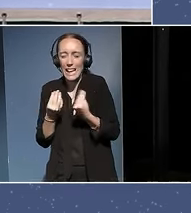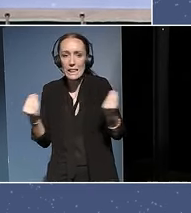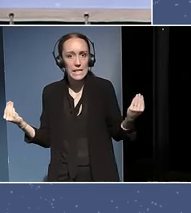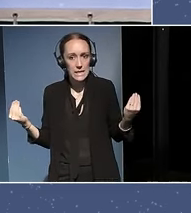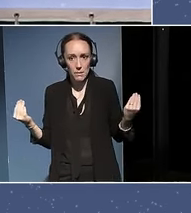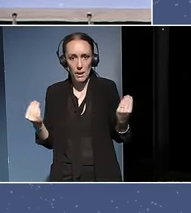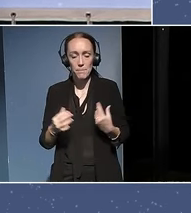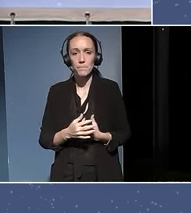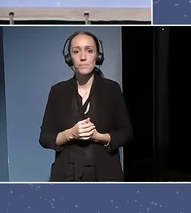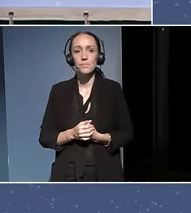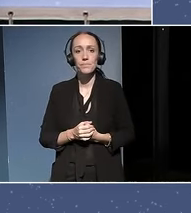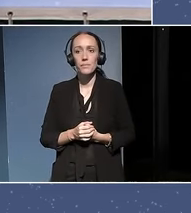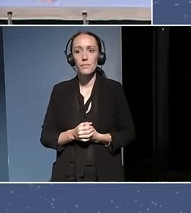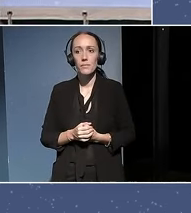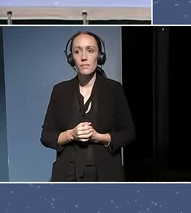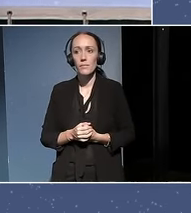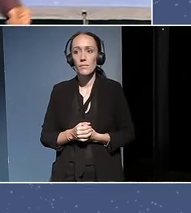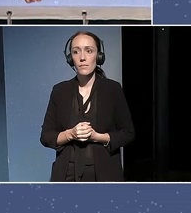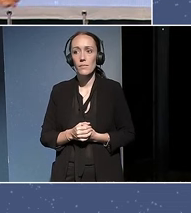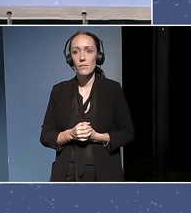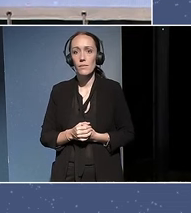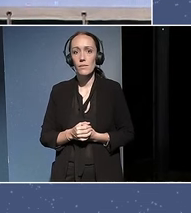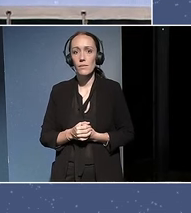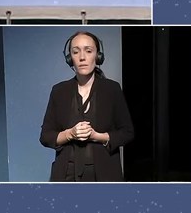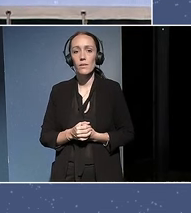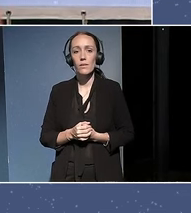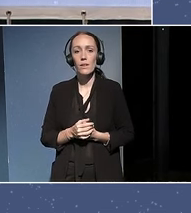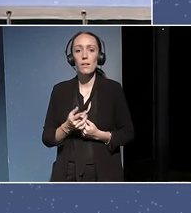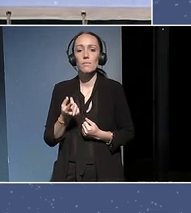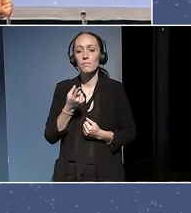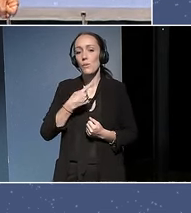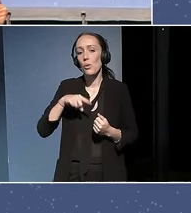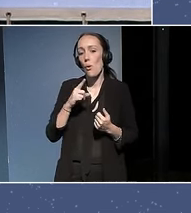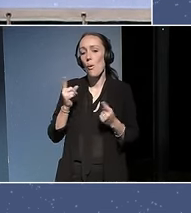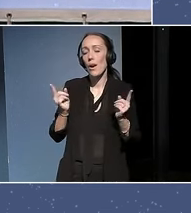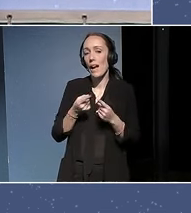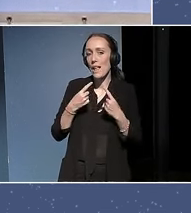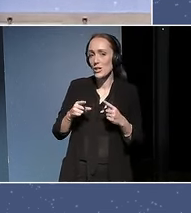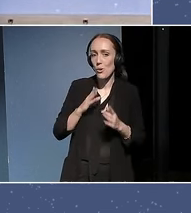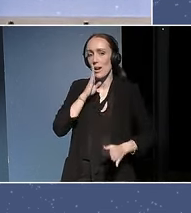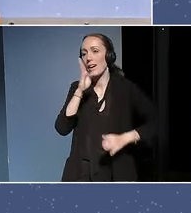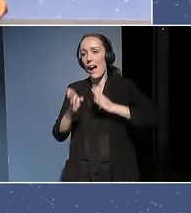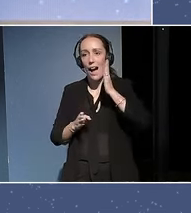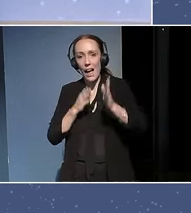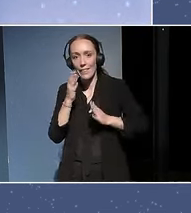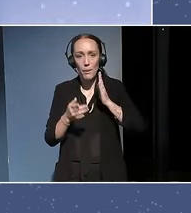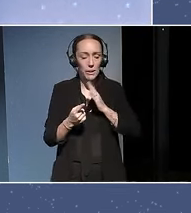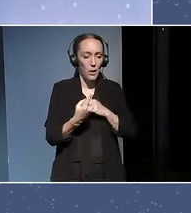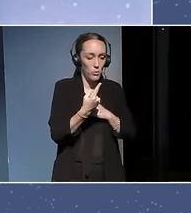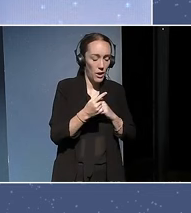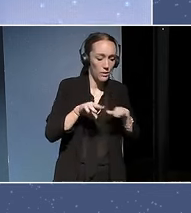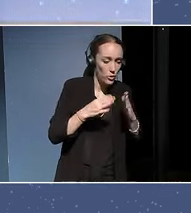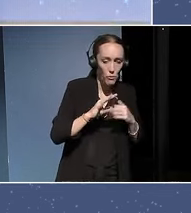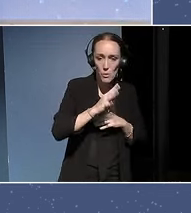e ce la cantavamo questa canzone qua degli Europe cambiando le parole ogni volta che ne trovavamo una